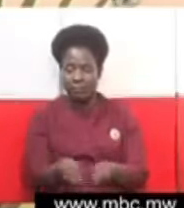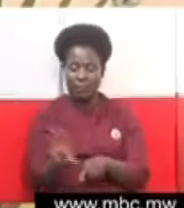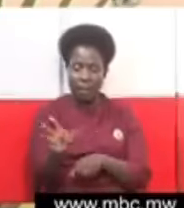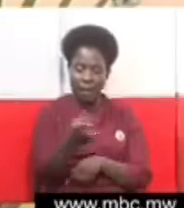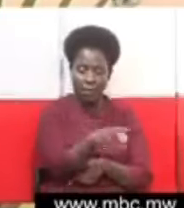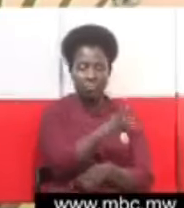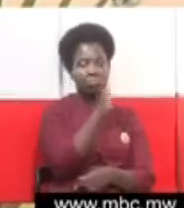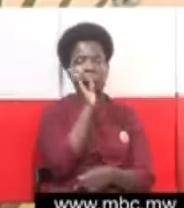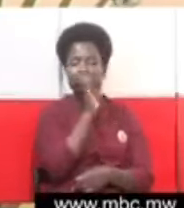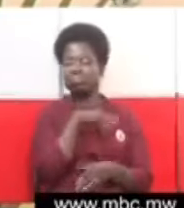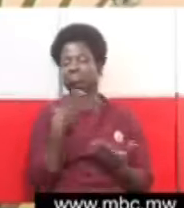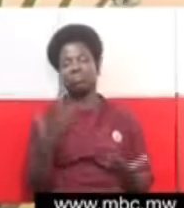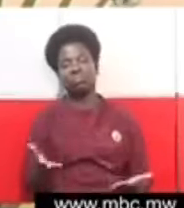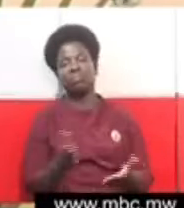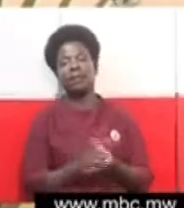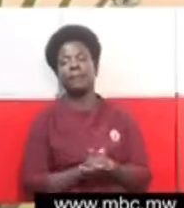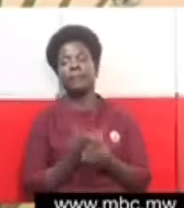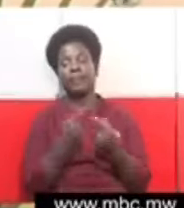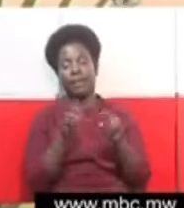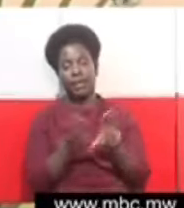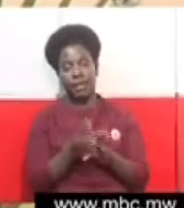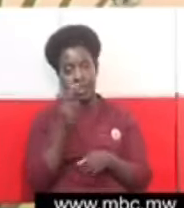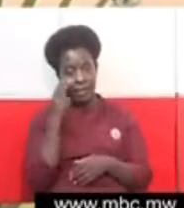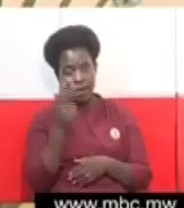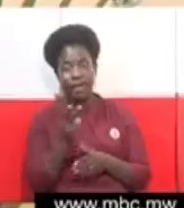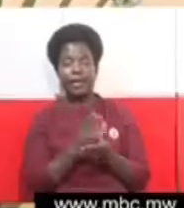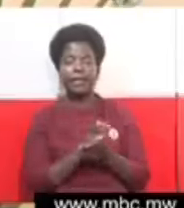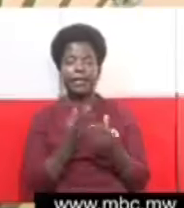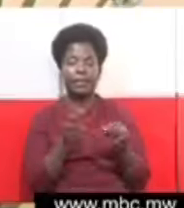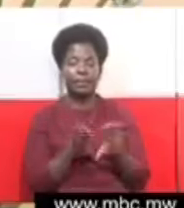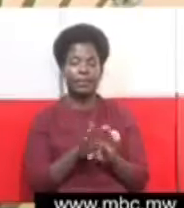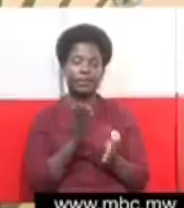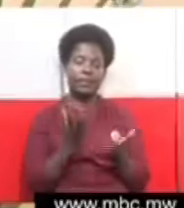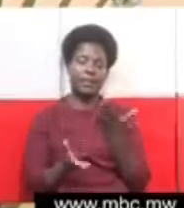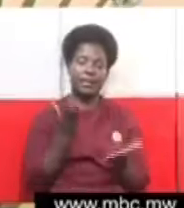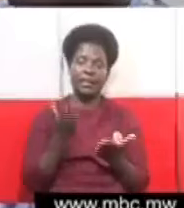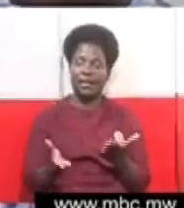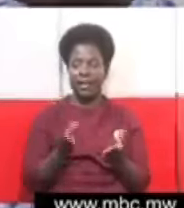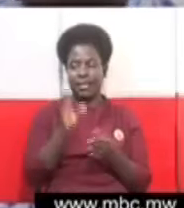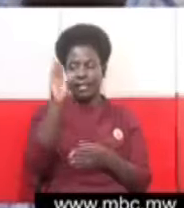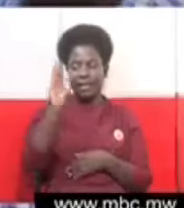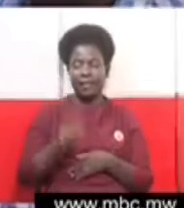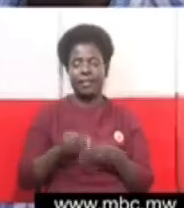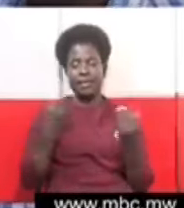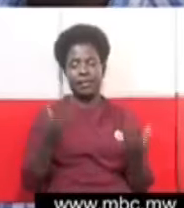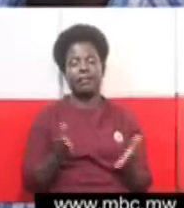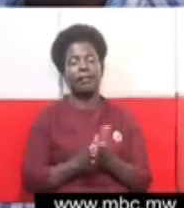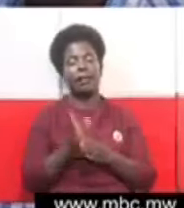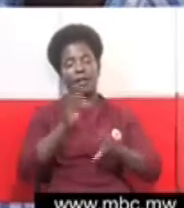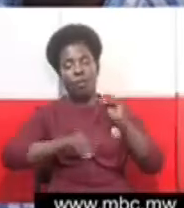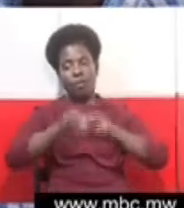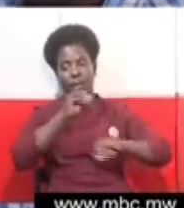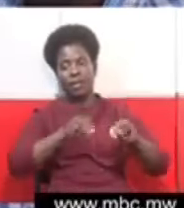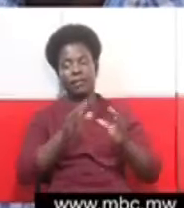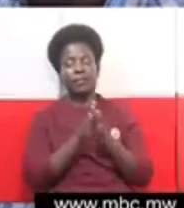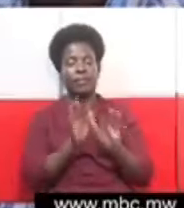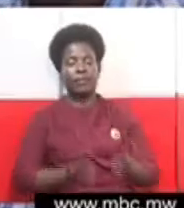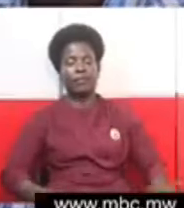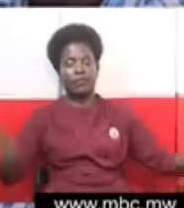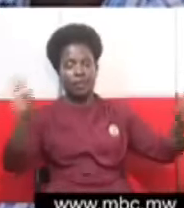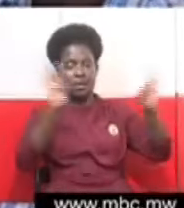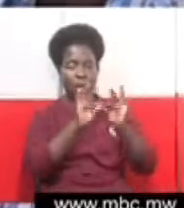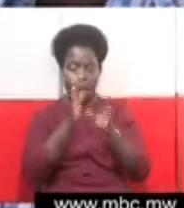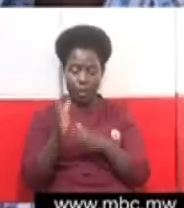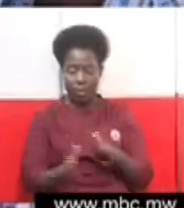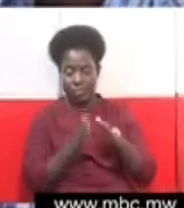chimene chitachiona sono tikuyanga naso mndondomeko umeneyu kuti kodi tingachichepese bwanji. Potirira ndemanga pa kufunika kwa